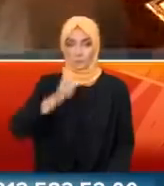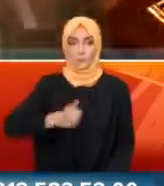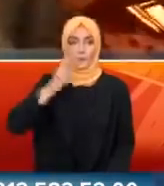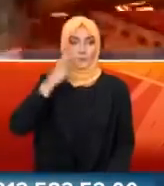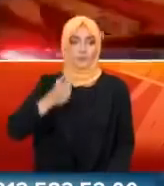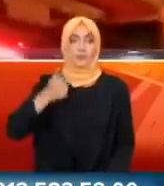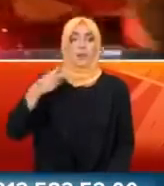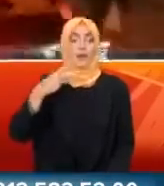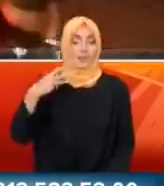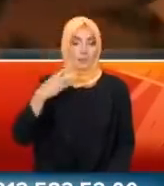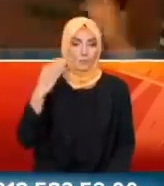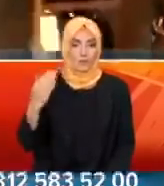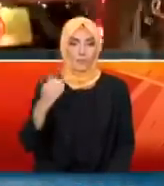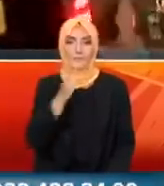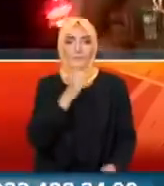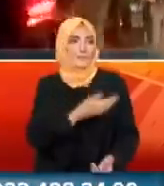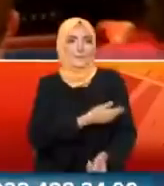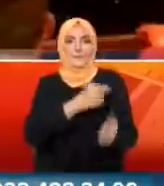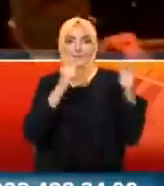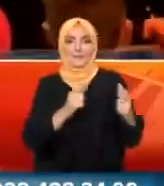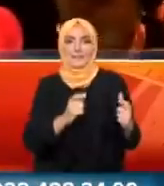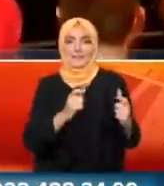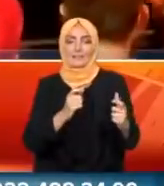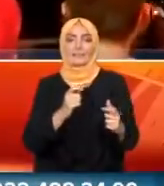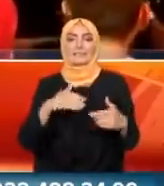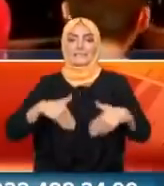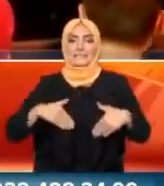Cumhurbaşkanı Erdoğan baba ocağı Güneysu'ya akşam saatlerinde geldi.